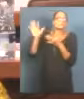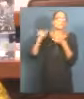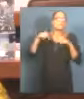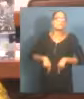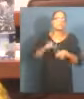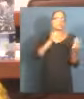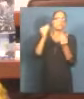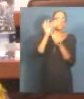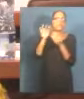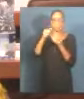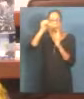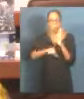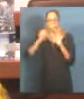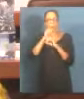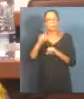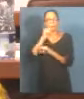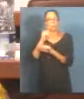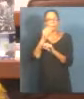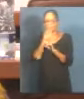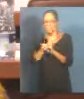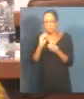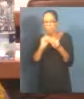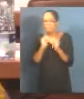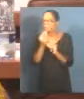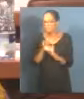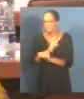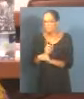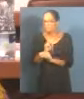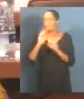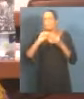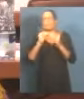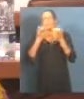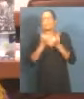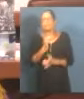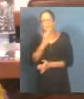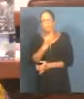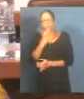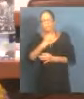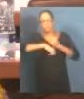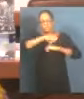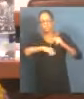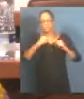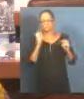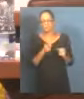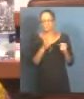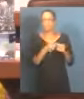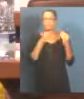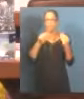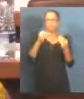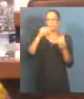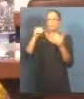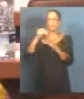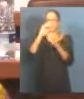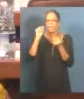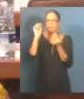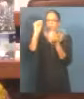français, en octobre. Parce que ce n'est pas ça le problème. Le problème, c'est de profiter de cette dynamique pour redonner de l'espoir,